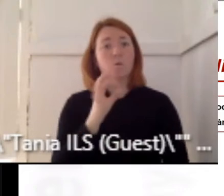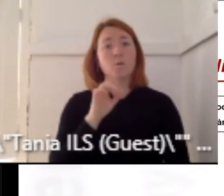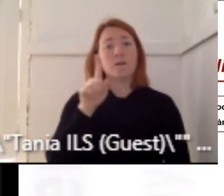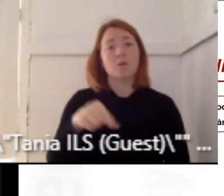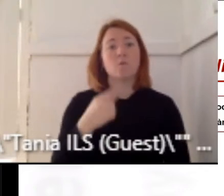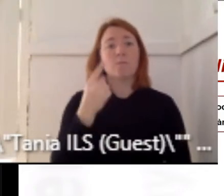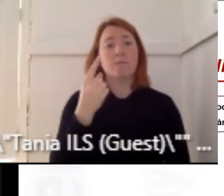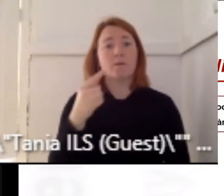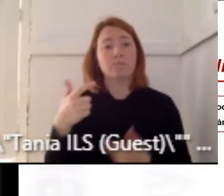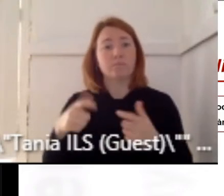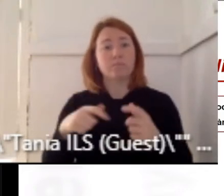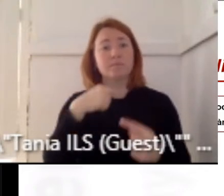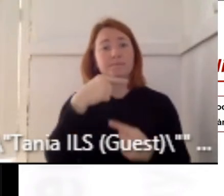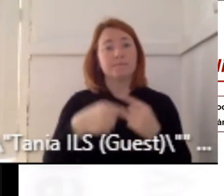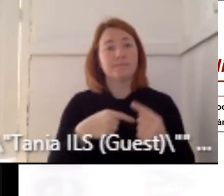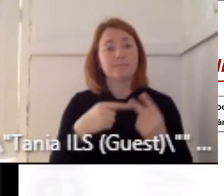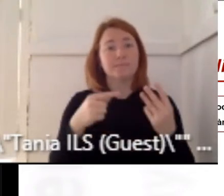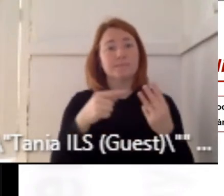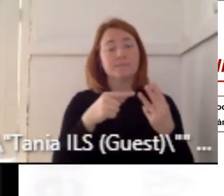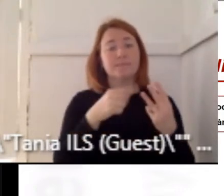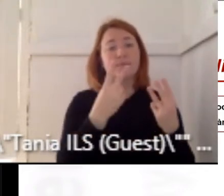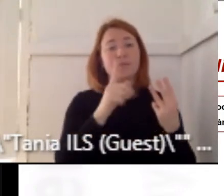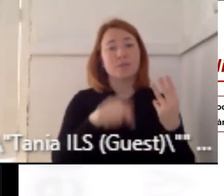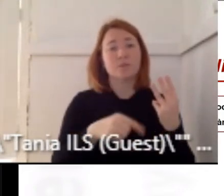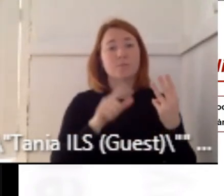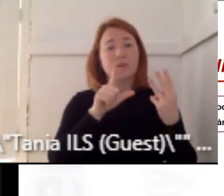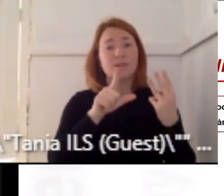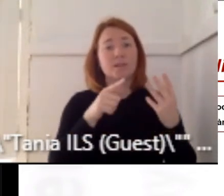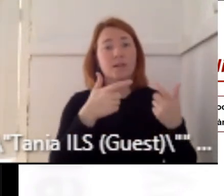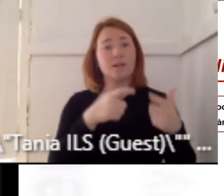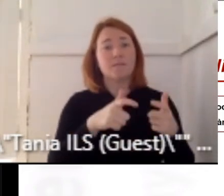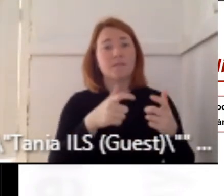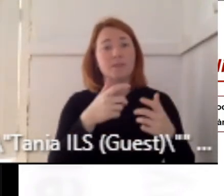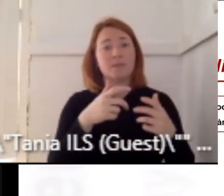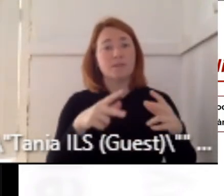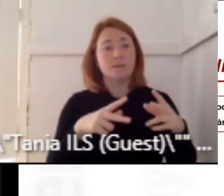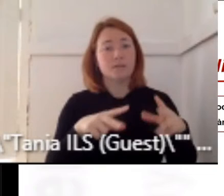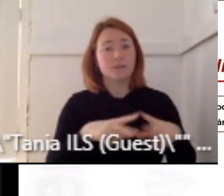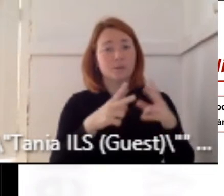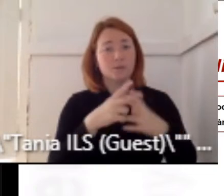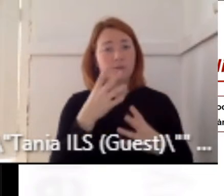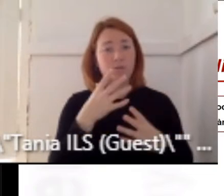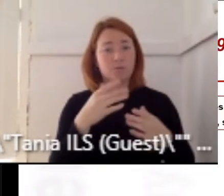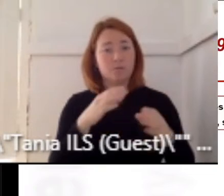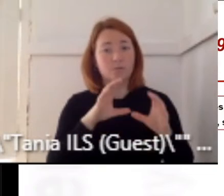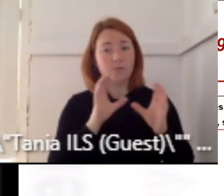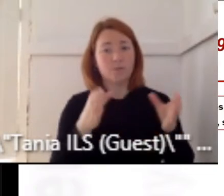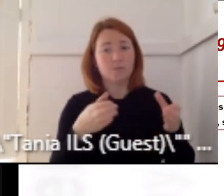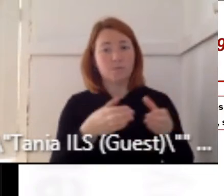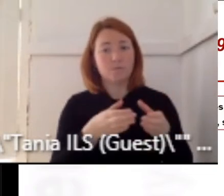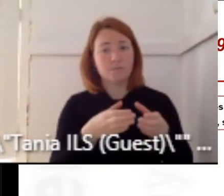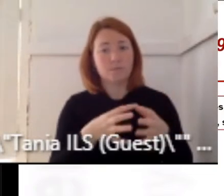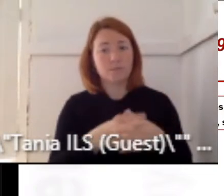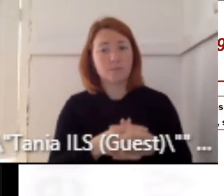el 2,7% en l'àmbit sociocomunitari i el 0,4% en l'àmbit laboral.